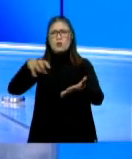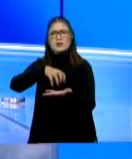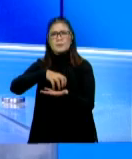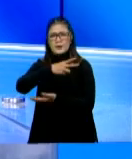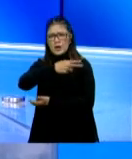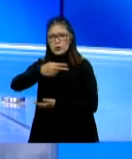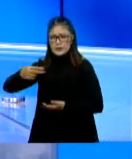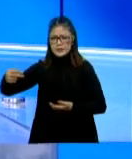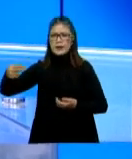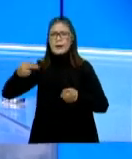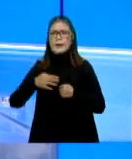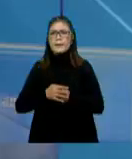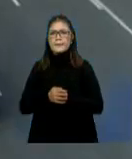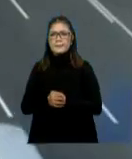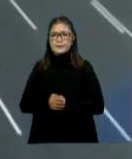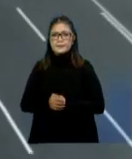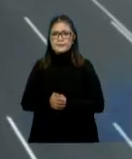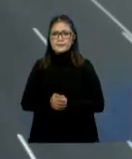Indonesia.